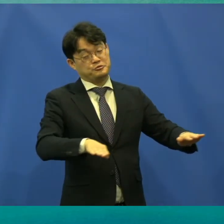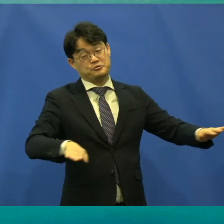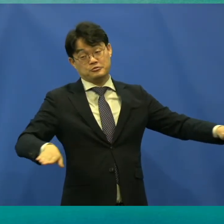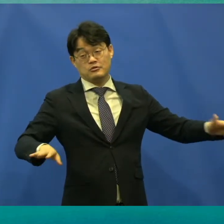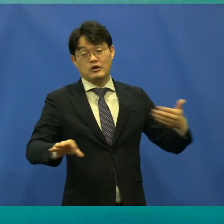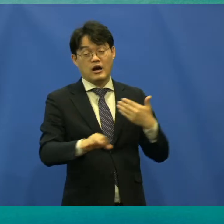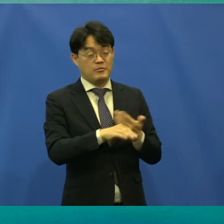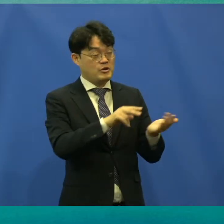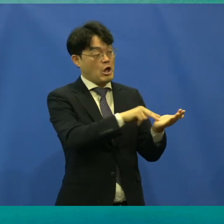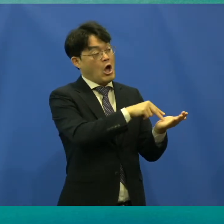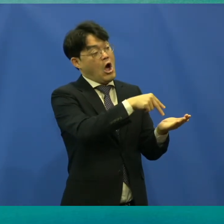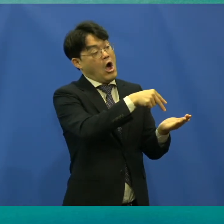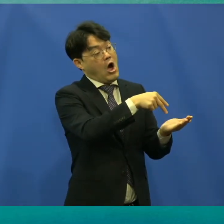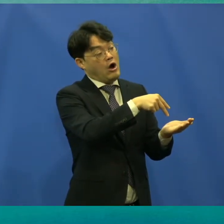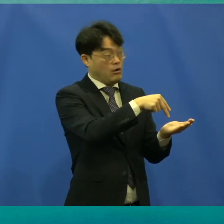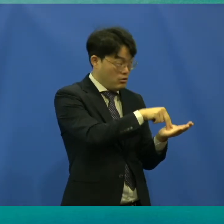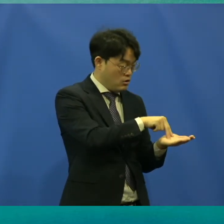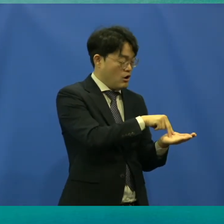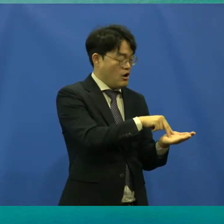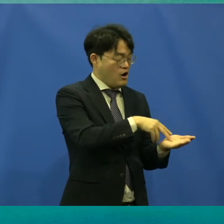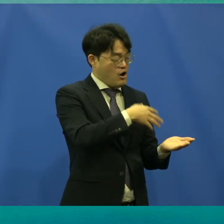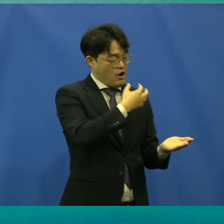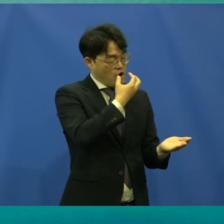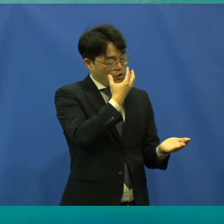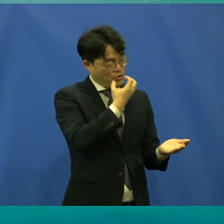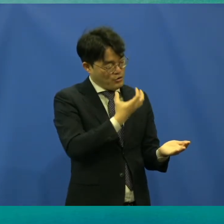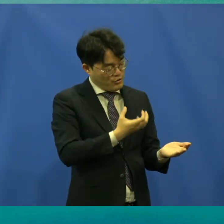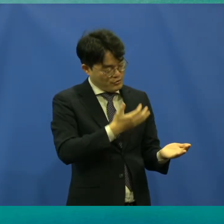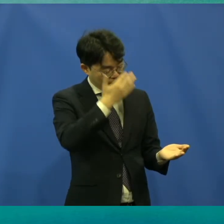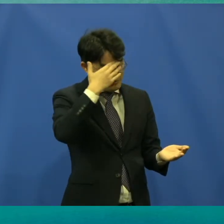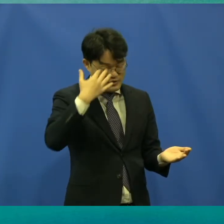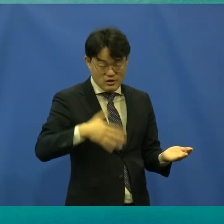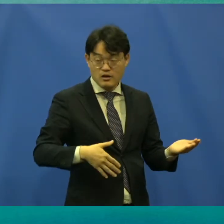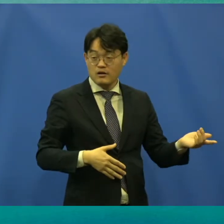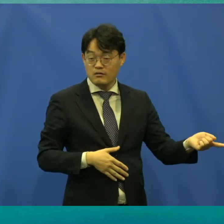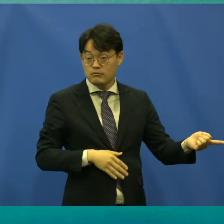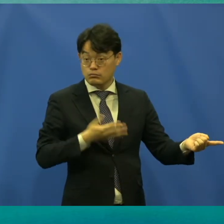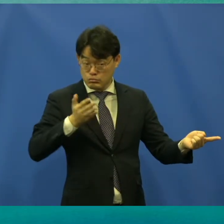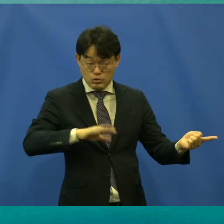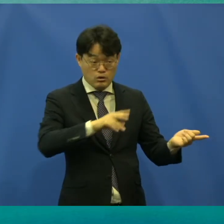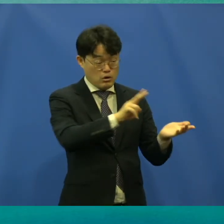아닐까? 굳이 바다에 빠뜨리게 하셨을까?